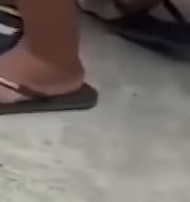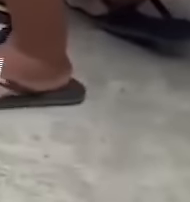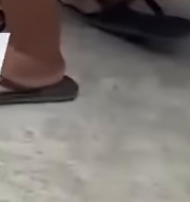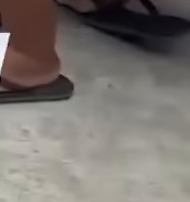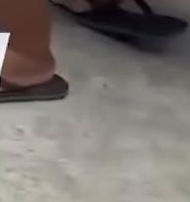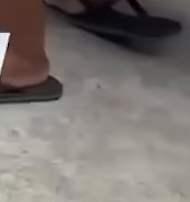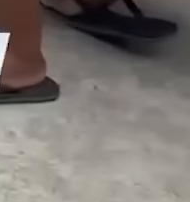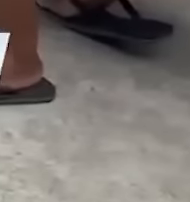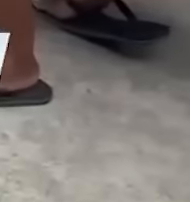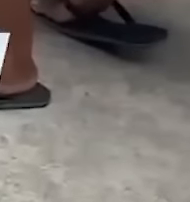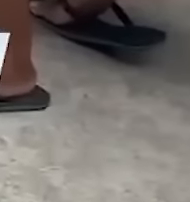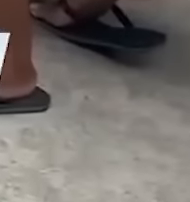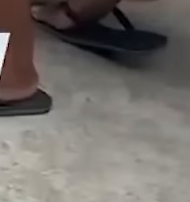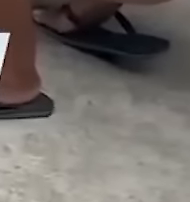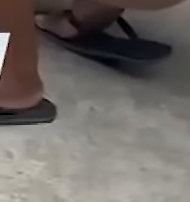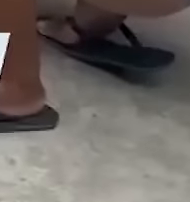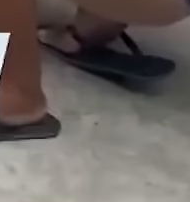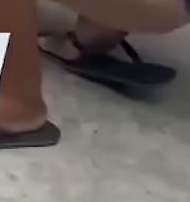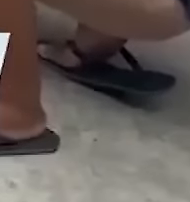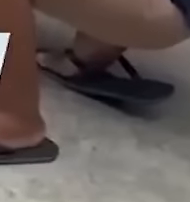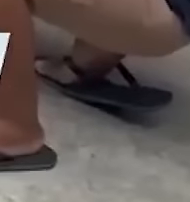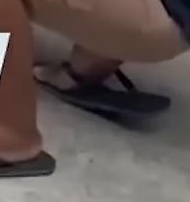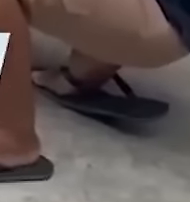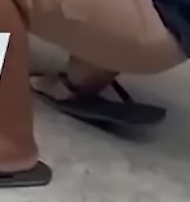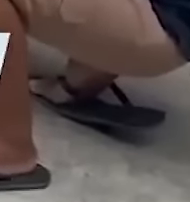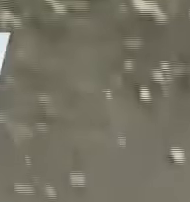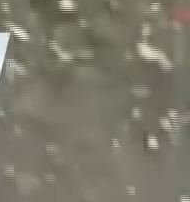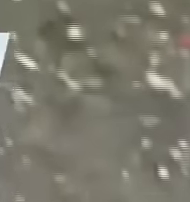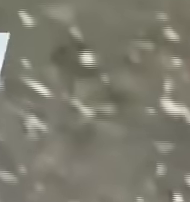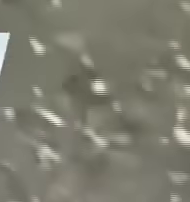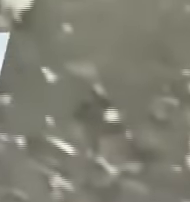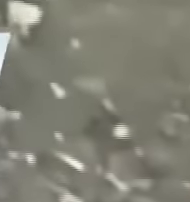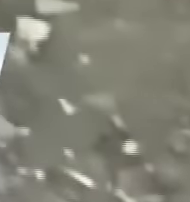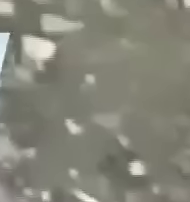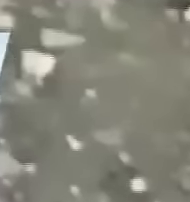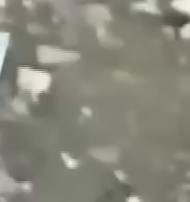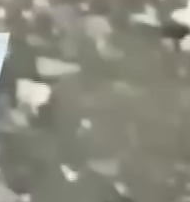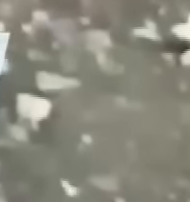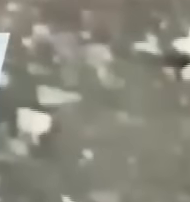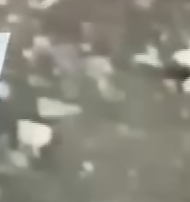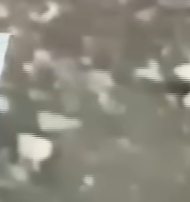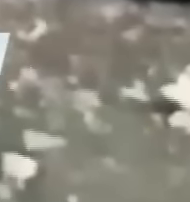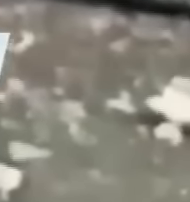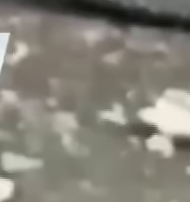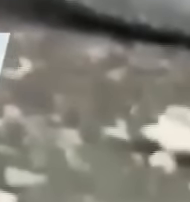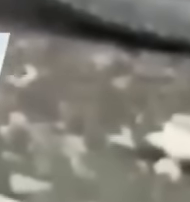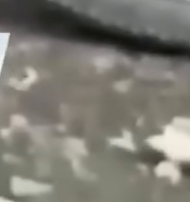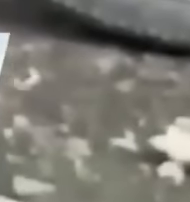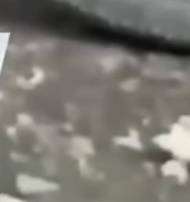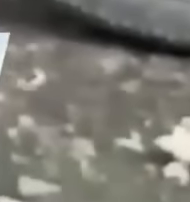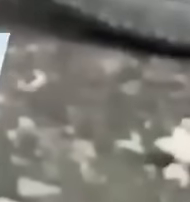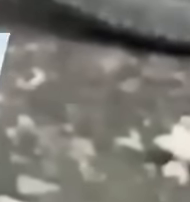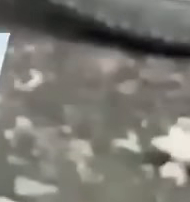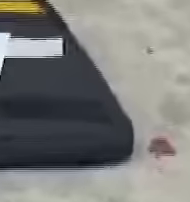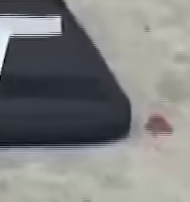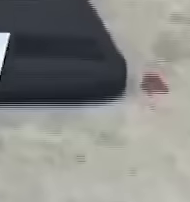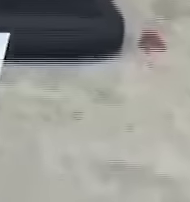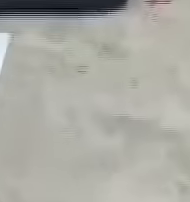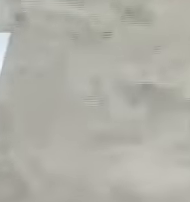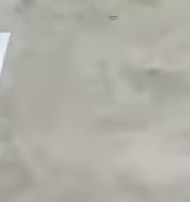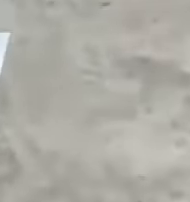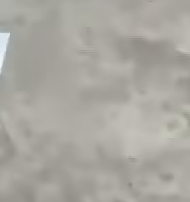Arestado ang isang lalaki matapos mahulihan ng mga armas at droga sa Kawit, Cavite. Rumisponde ang pulisya sa report na may riding